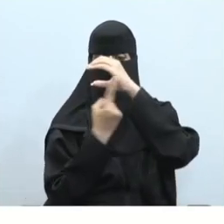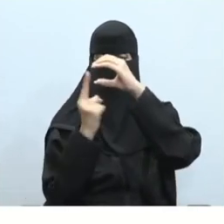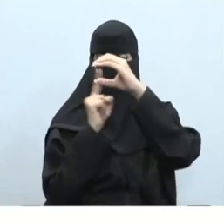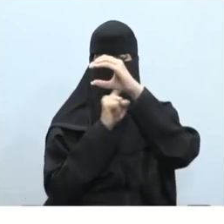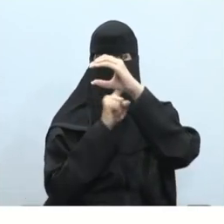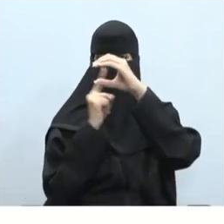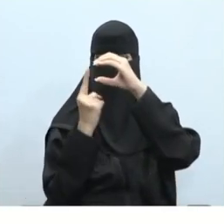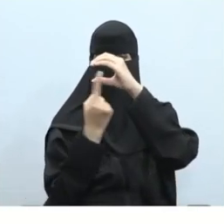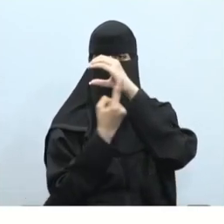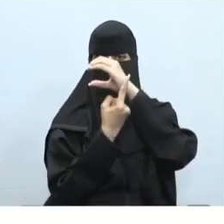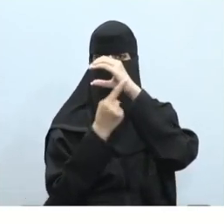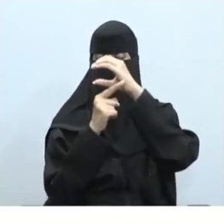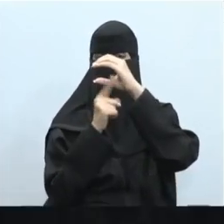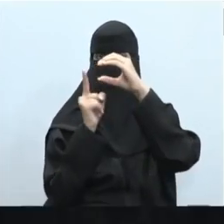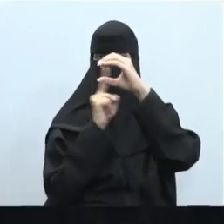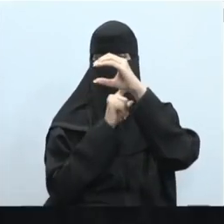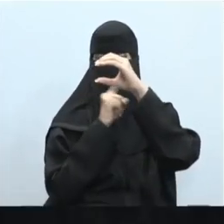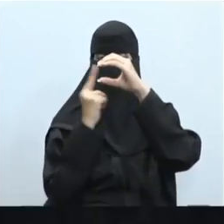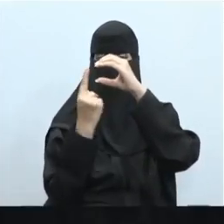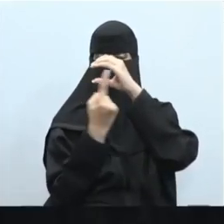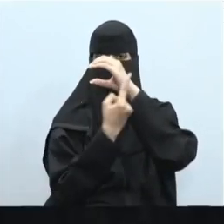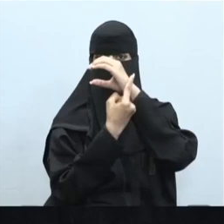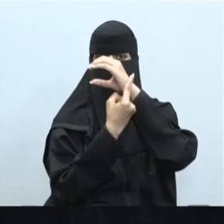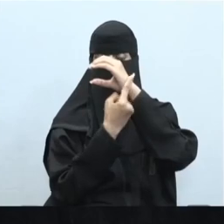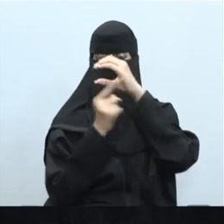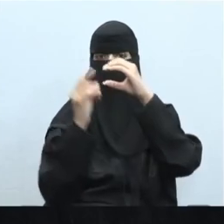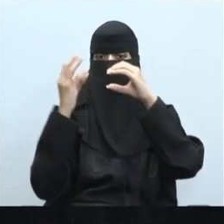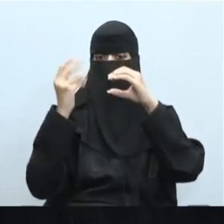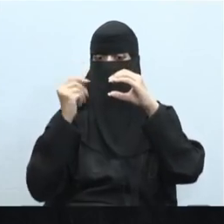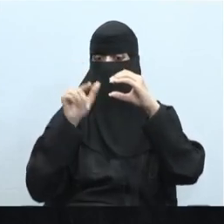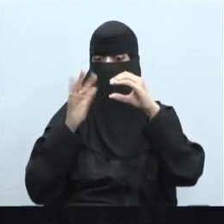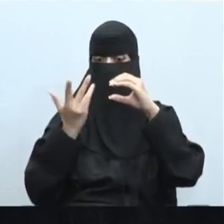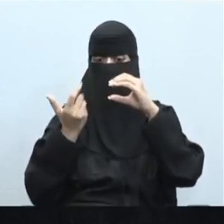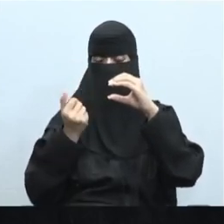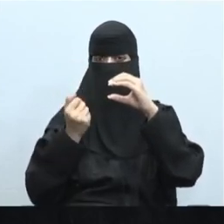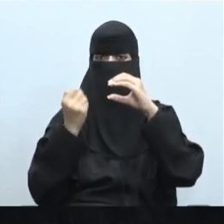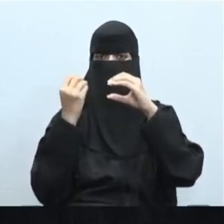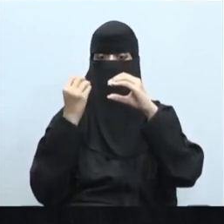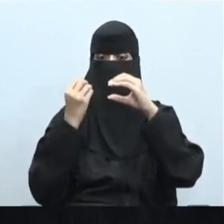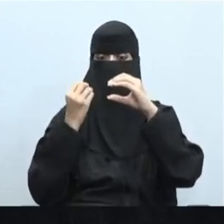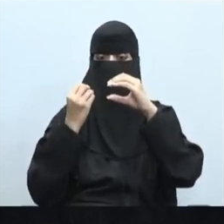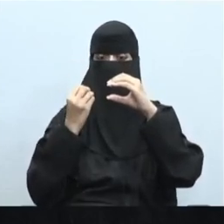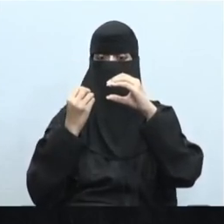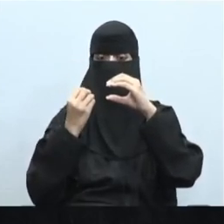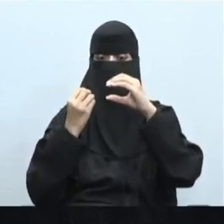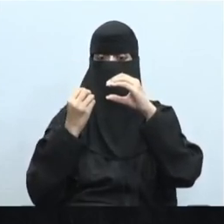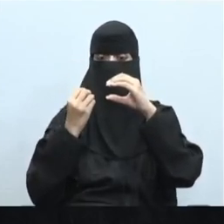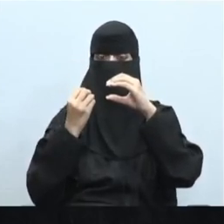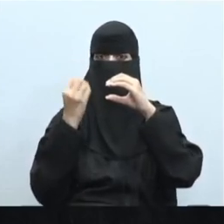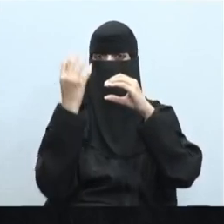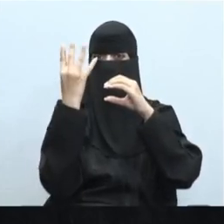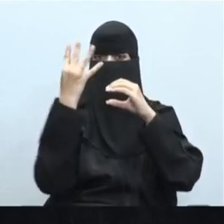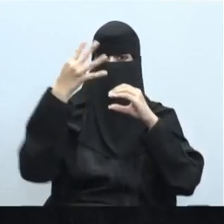ابنائي طول المحيط المحيط الاستوائي ممتازين احسنتم اربعه تقريبا يبلغ